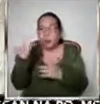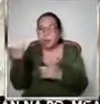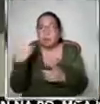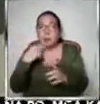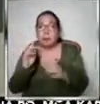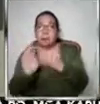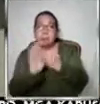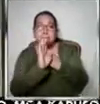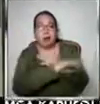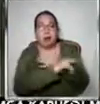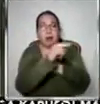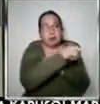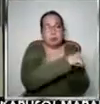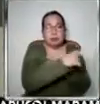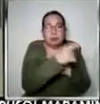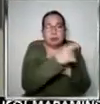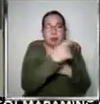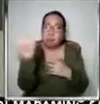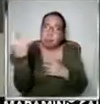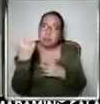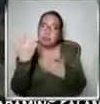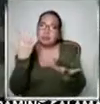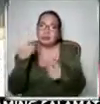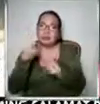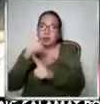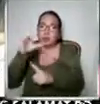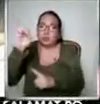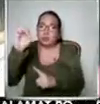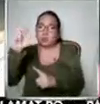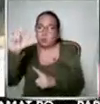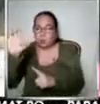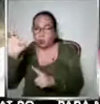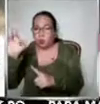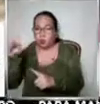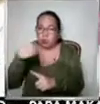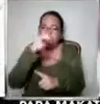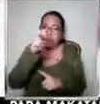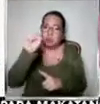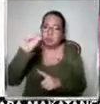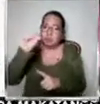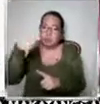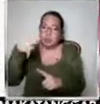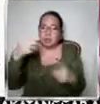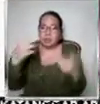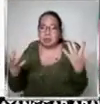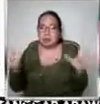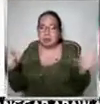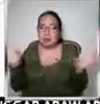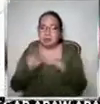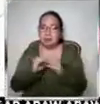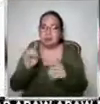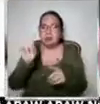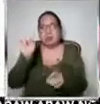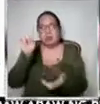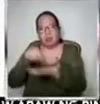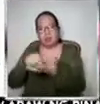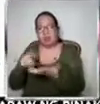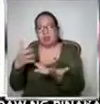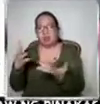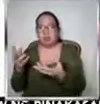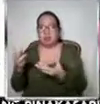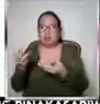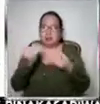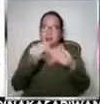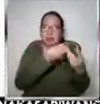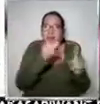ang magsosoli ayon sa Malabon CSWD. Akala mo ba priority niyo yung PWD? Nasa sektor